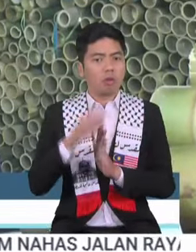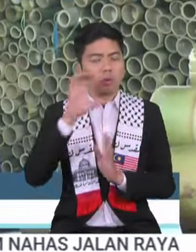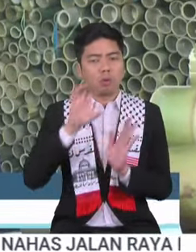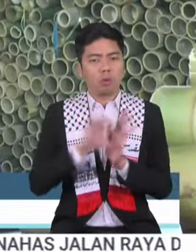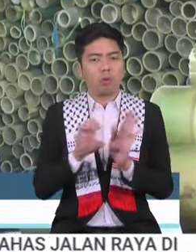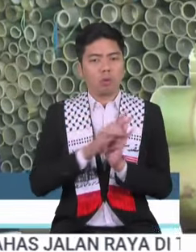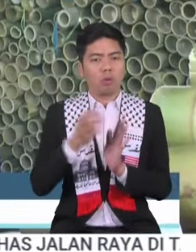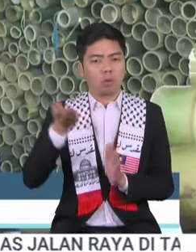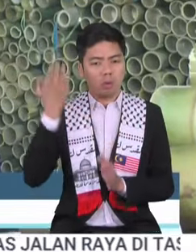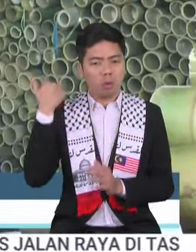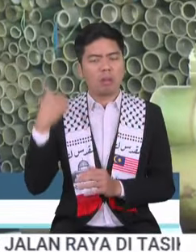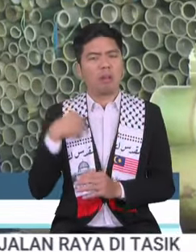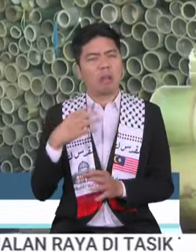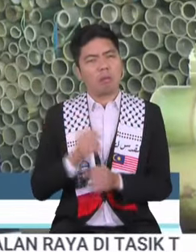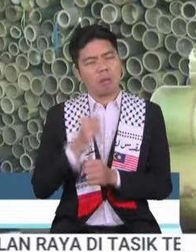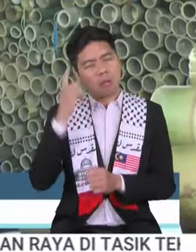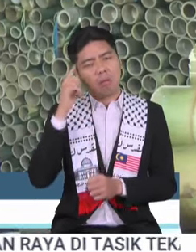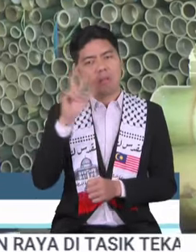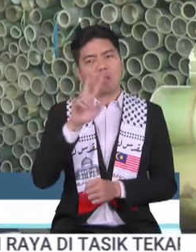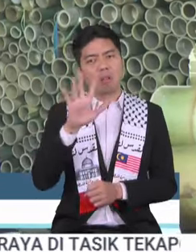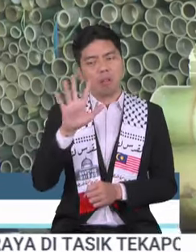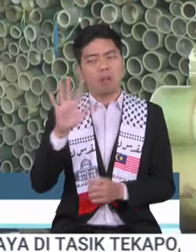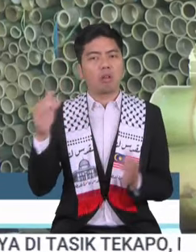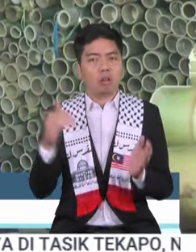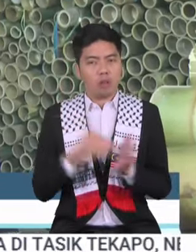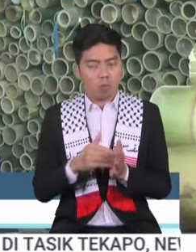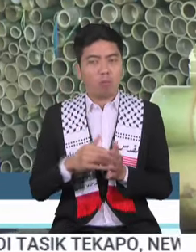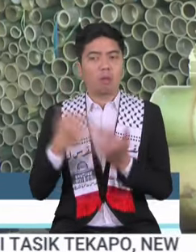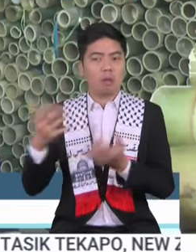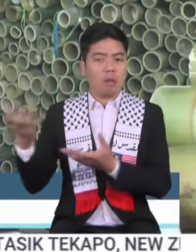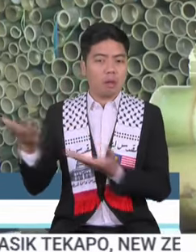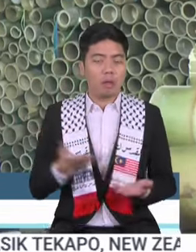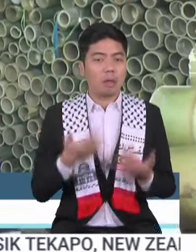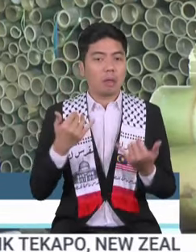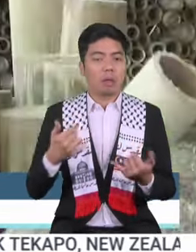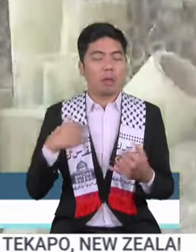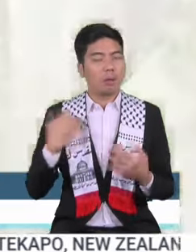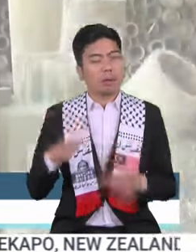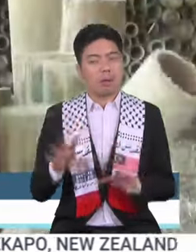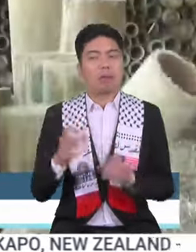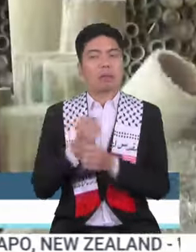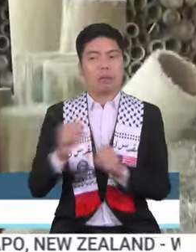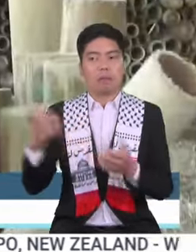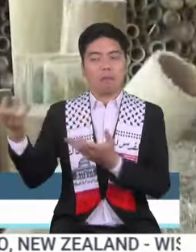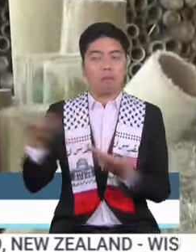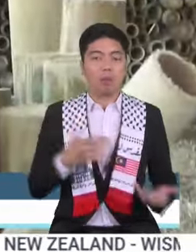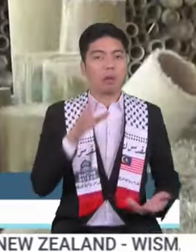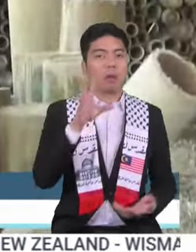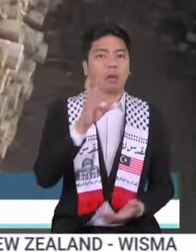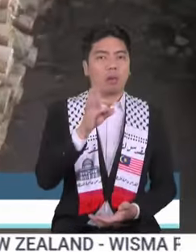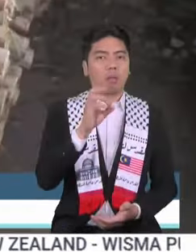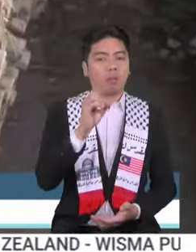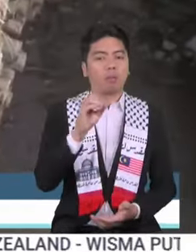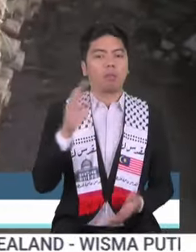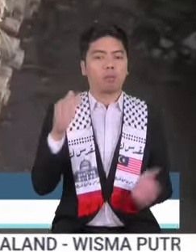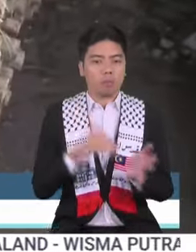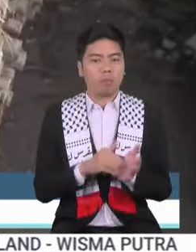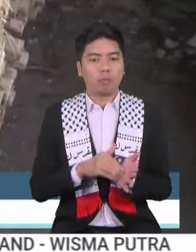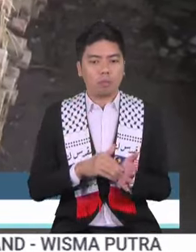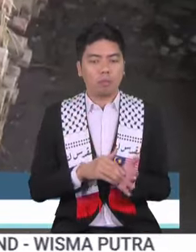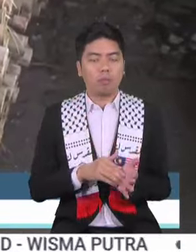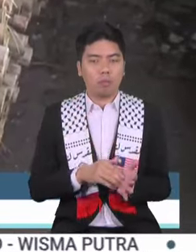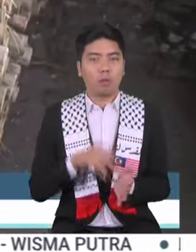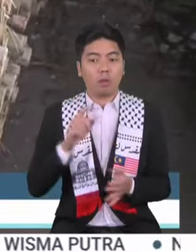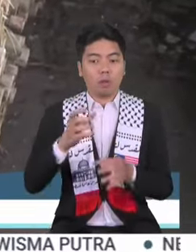dalam 35,000. Tahun ni saya rasa dalam 50,000 ke 60,000 pedang. Menurut beliau, walaupun buluh